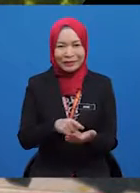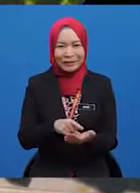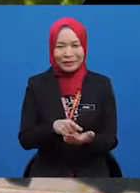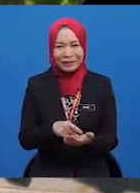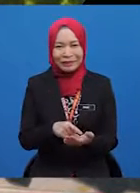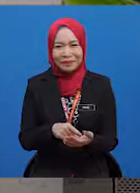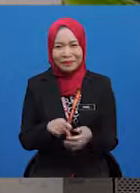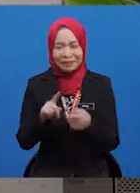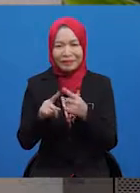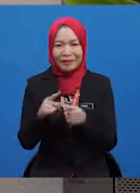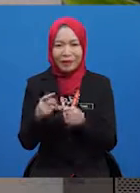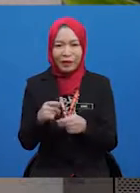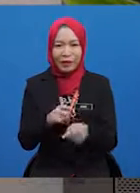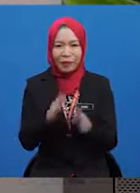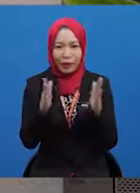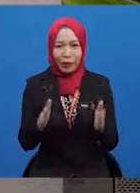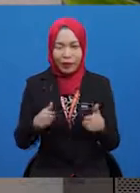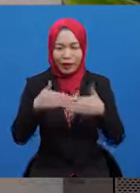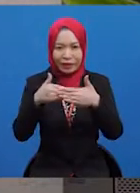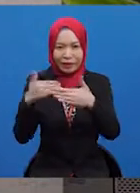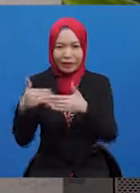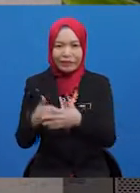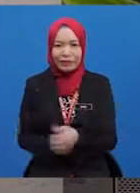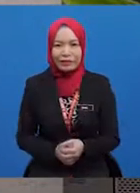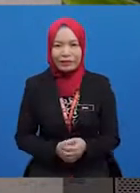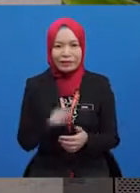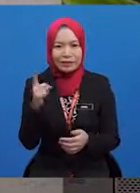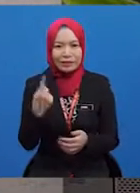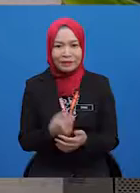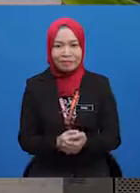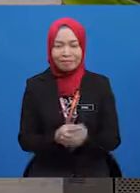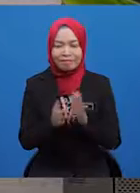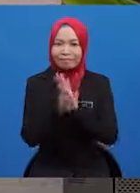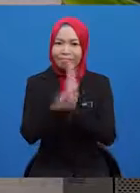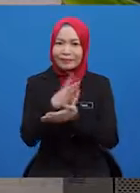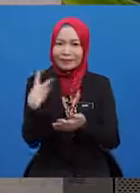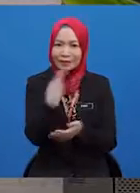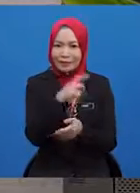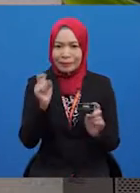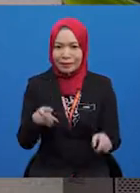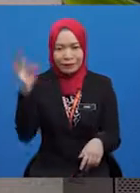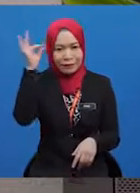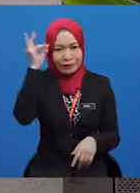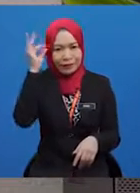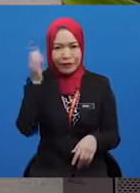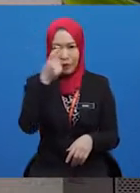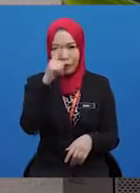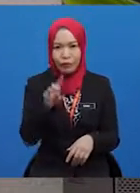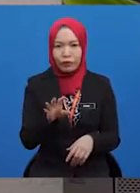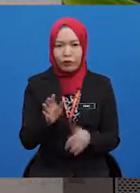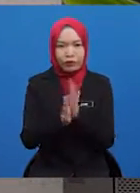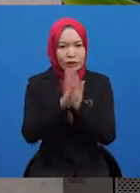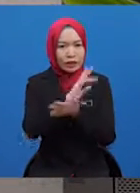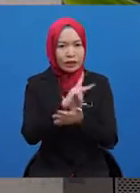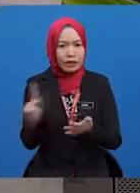sahaja. Oleh itu, kita perlulah memikirkan bagaimana untuk menjadikan produk Makcik